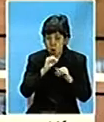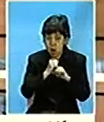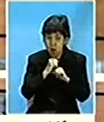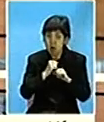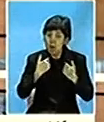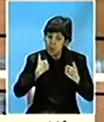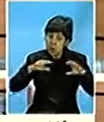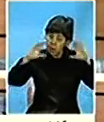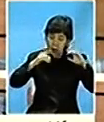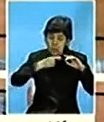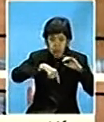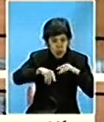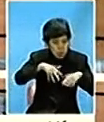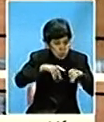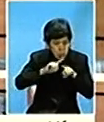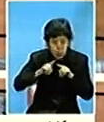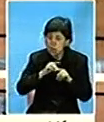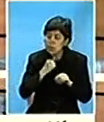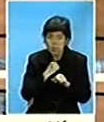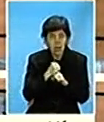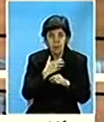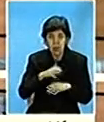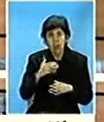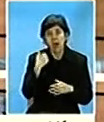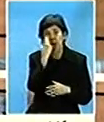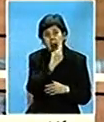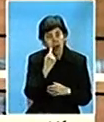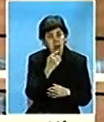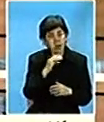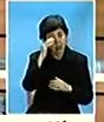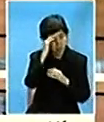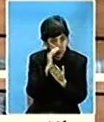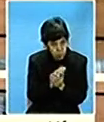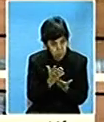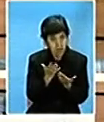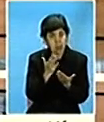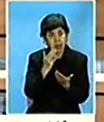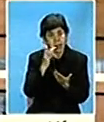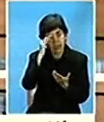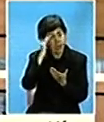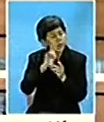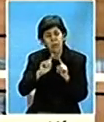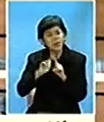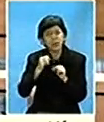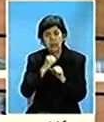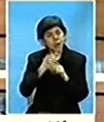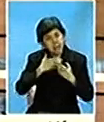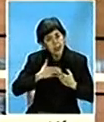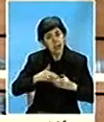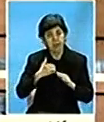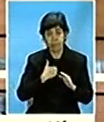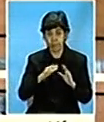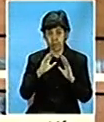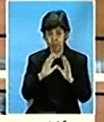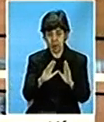มีอยู่ใช้ไปเลยครับในการตรวจสอบการทุจริตไม่ว่าจะเป็นตำรวจมันจะเป็นสันติบาลไปแล้วก็ตามใช้หมดครับฝากตัวนี้ด้วยนี่